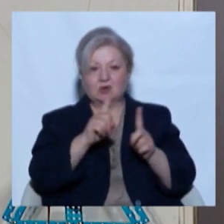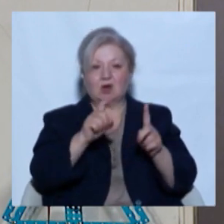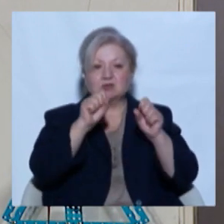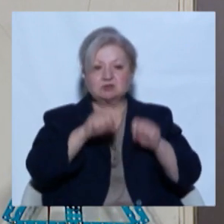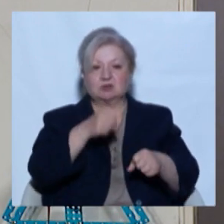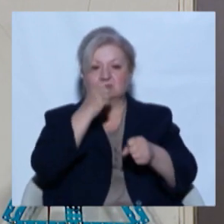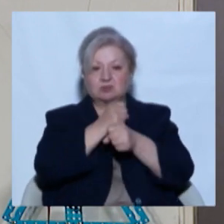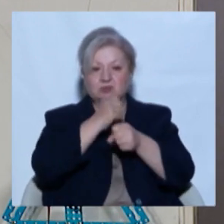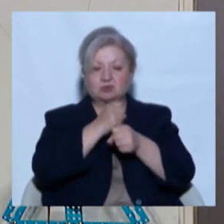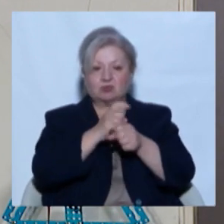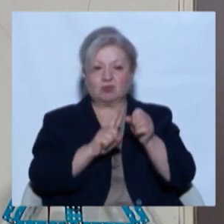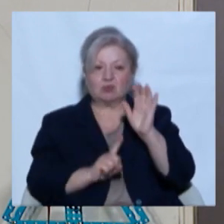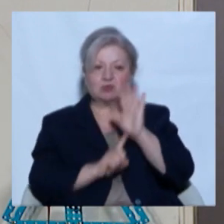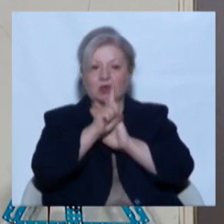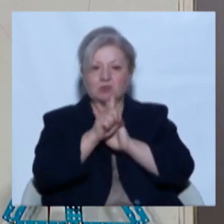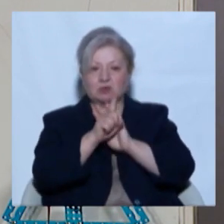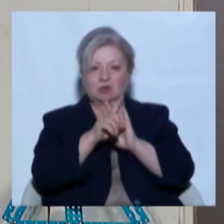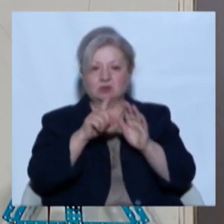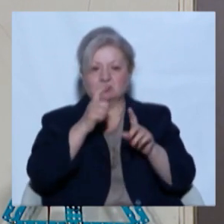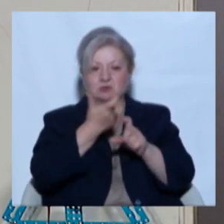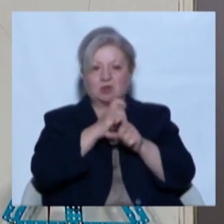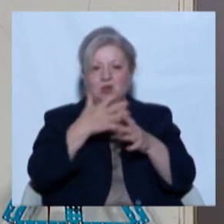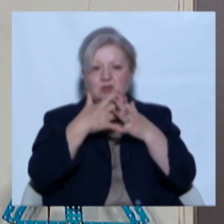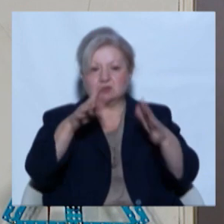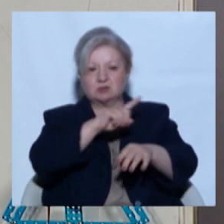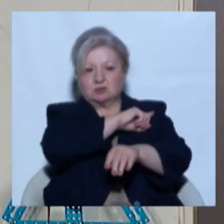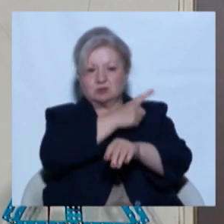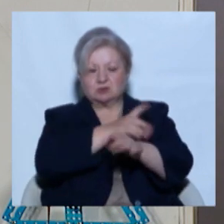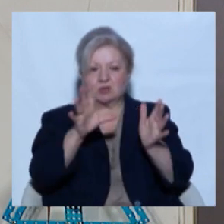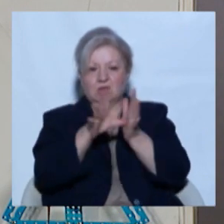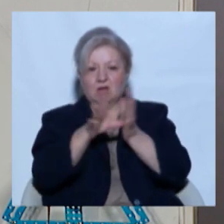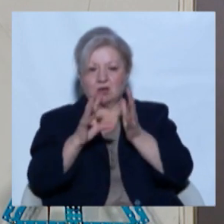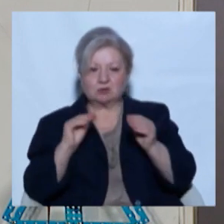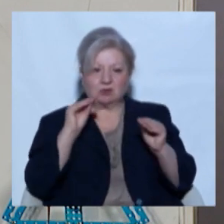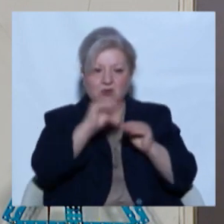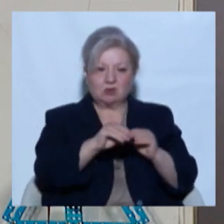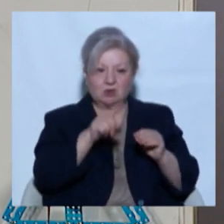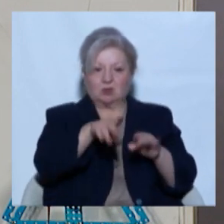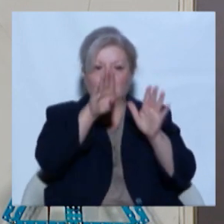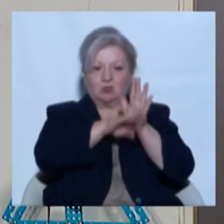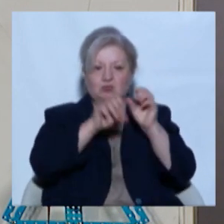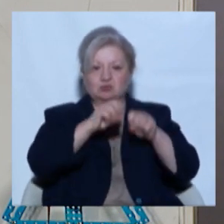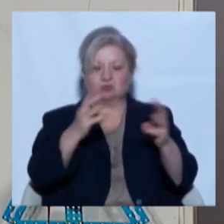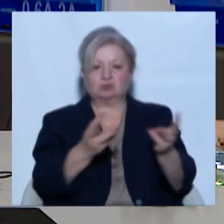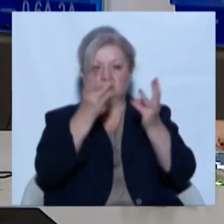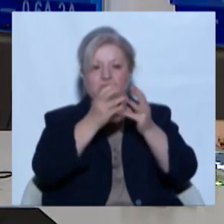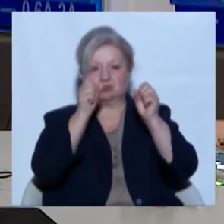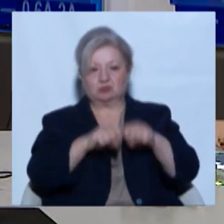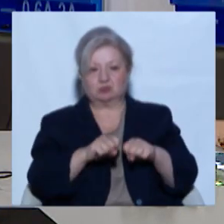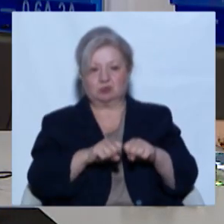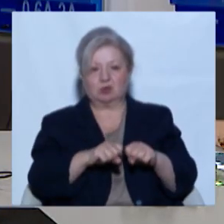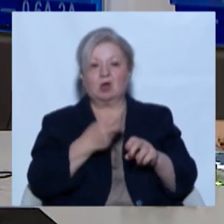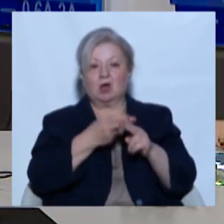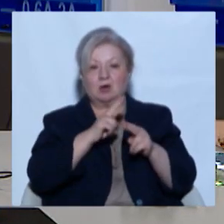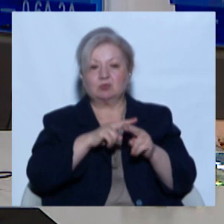გამოვიყენოთ იმისათვის, რომ ძალიან დიდი დენი რო ვატაროთ თავიდანვე ამ ელექტრომაგნიტში, ის უბრალოდ დაზიანდება და გადაიწვევა.